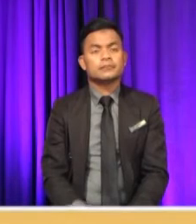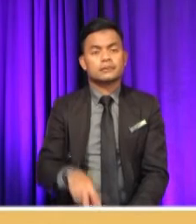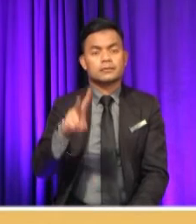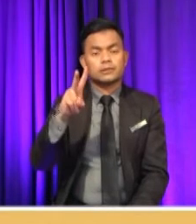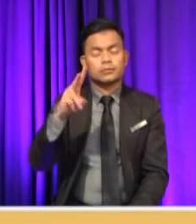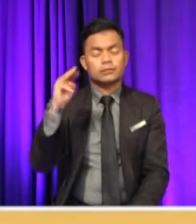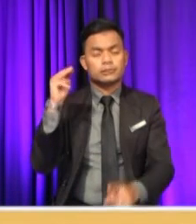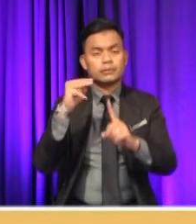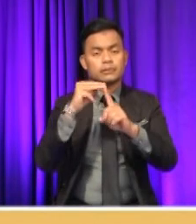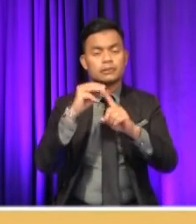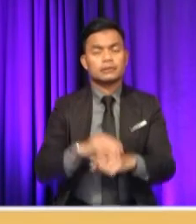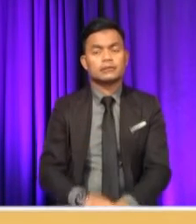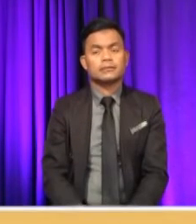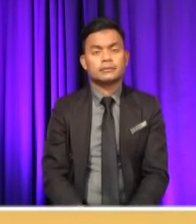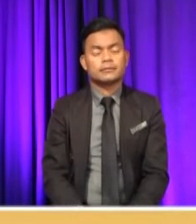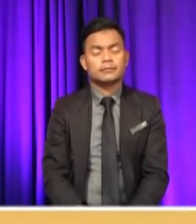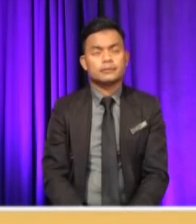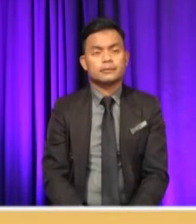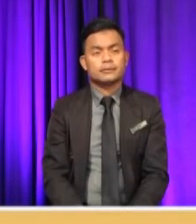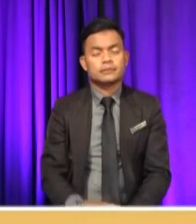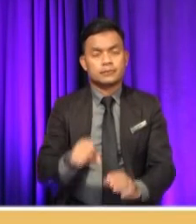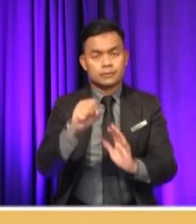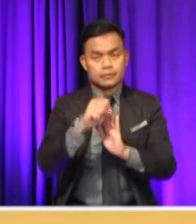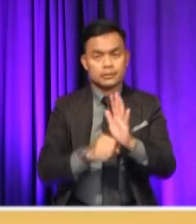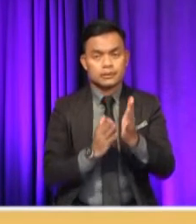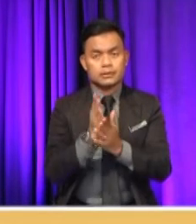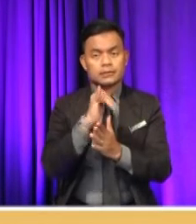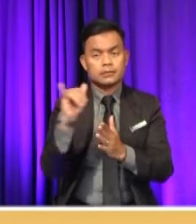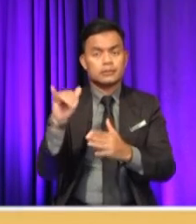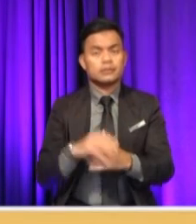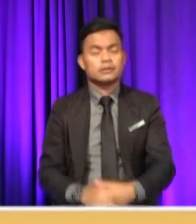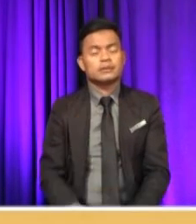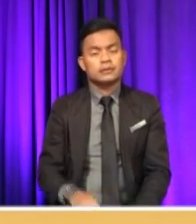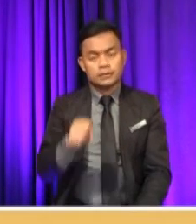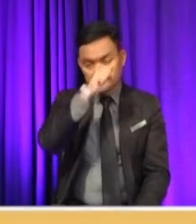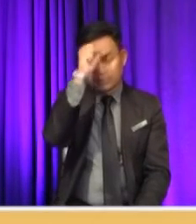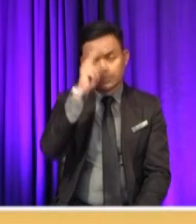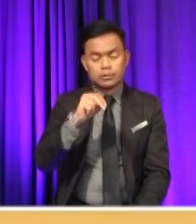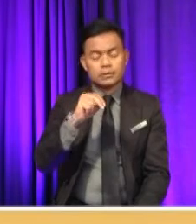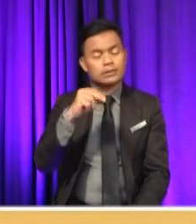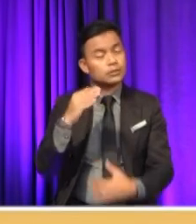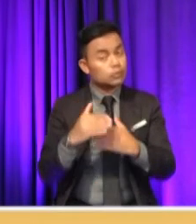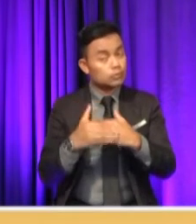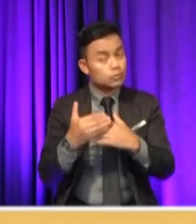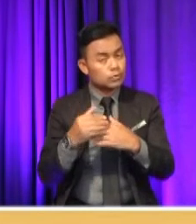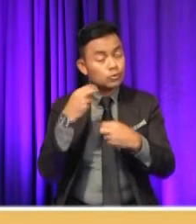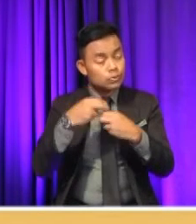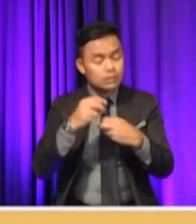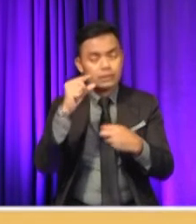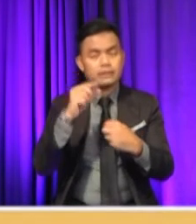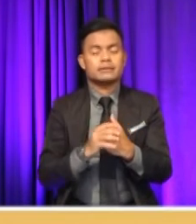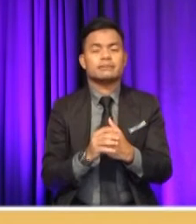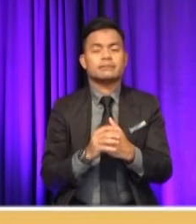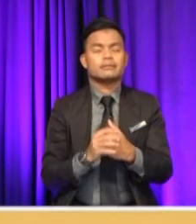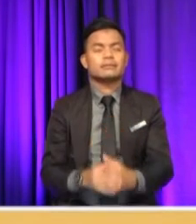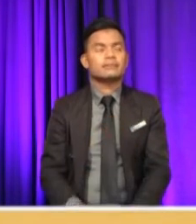markah. Okey. So, seterusnya, okey, ini soalan ni susah sikit Okey, taklah susah, cuma soalan aras tinggi lah. Ya.